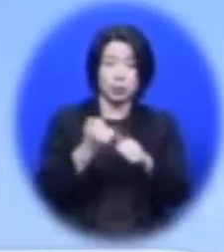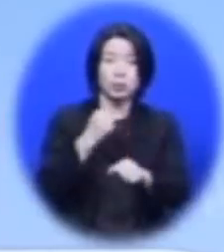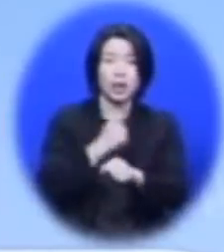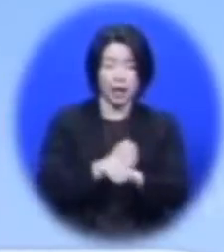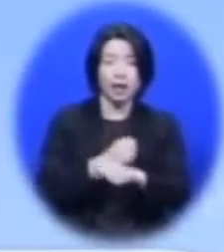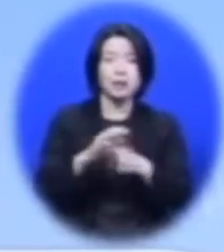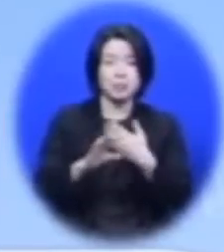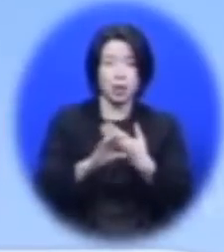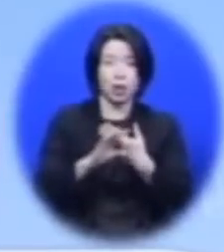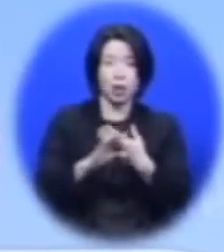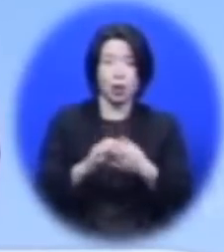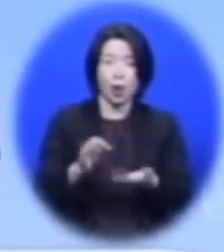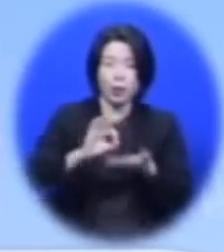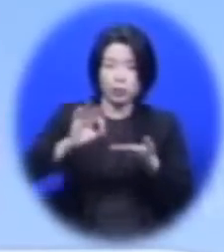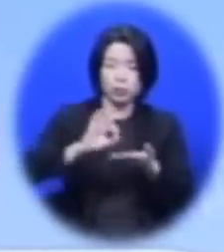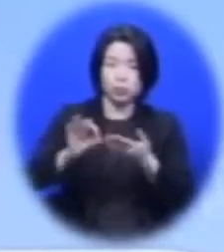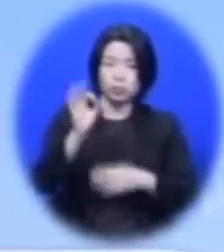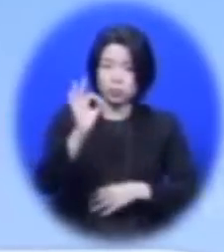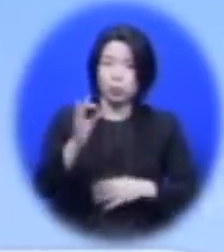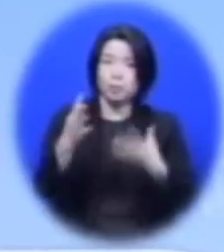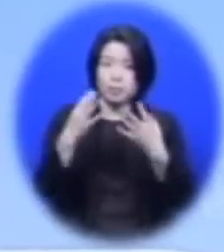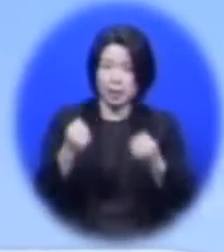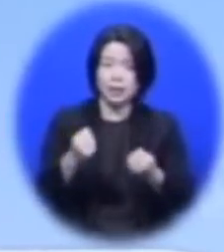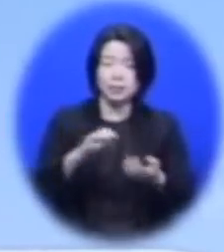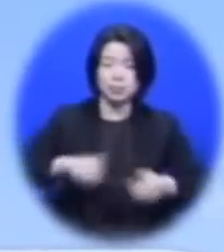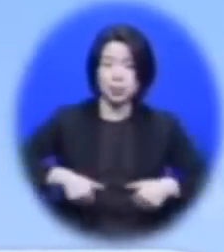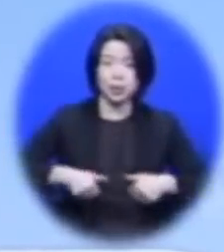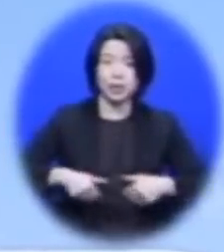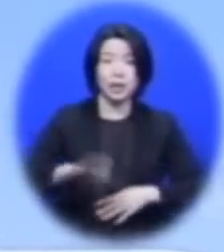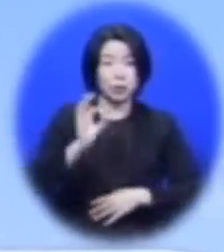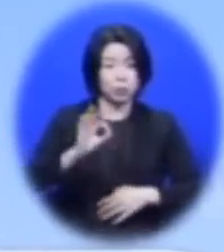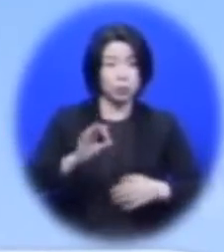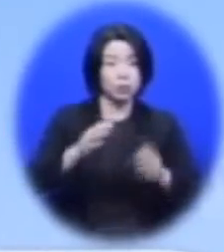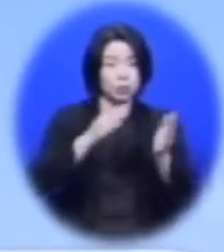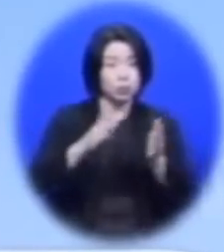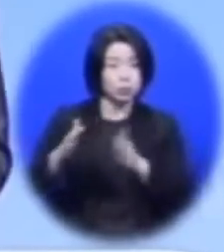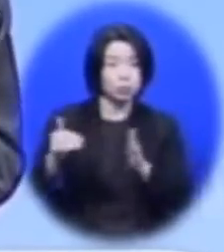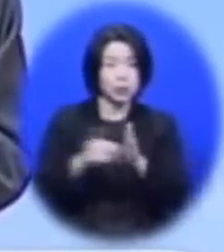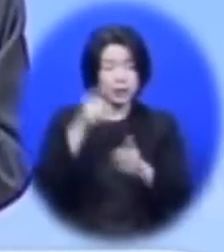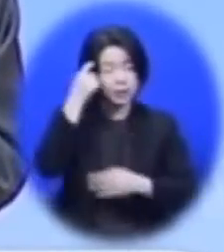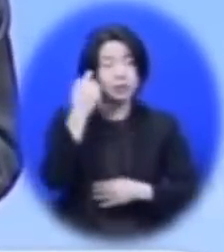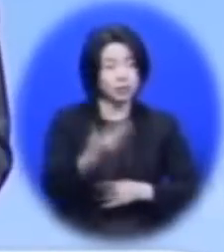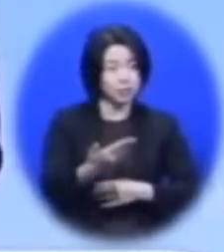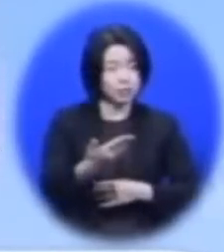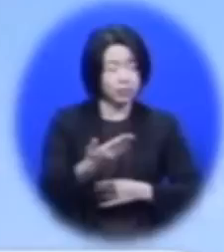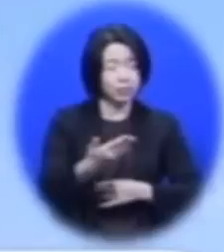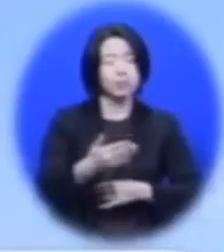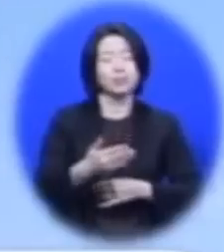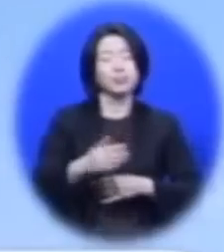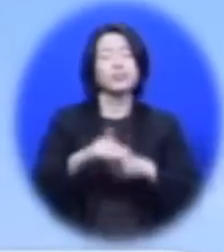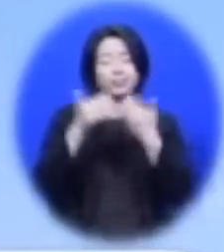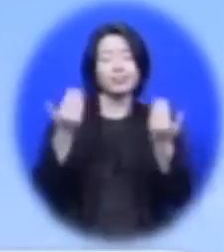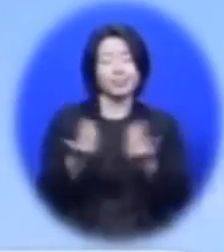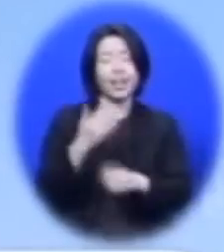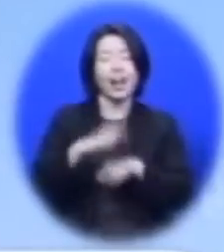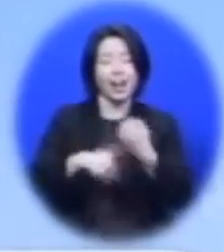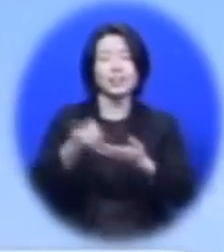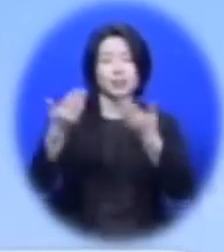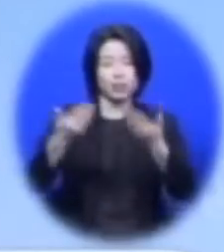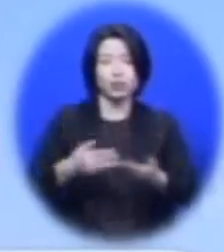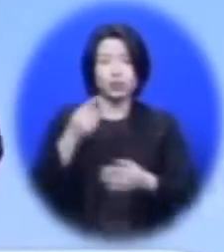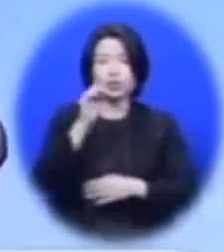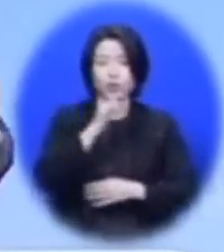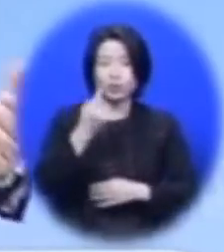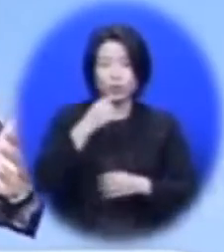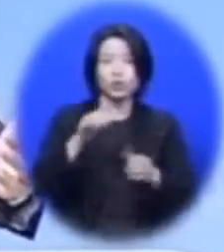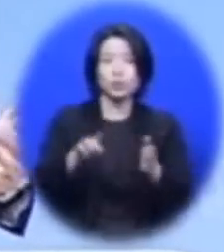비용이 드는 일인데 결혼할 돈은 준비가 돼 있느냐? 다 하나님이 주실 줄 믿습니다.